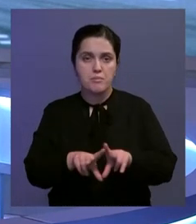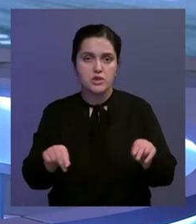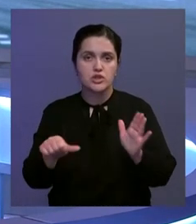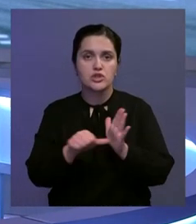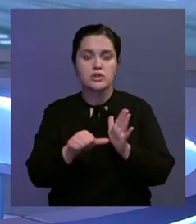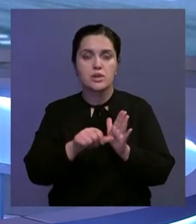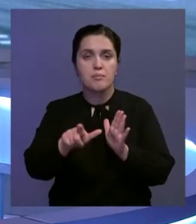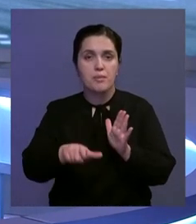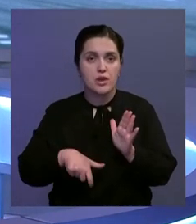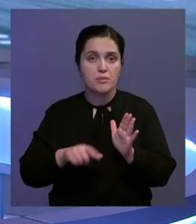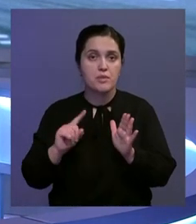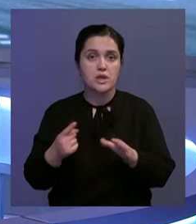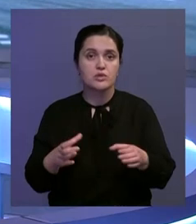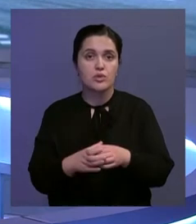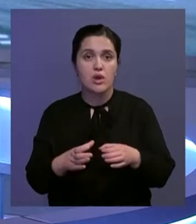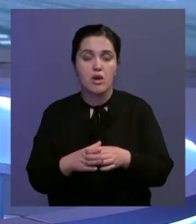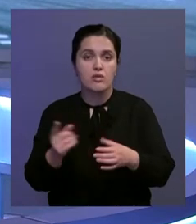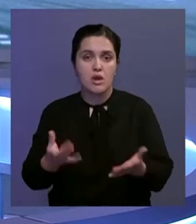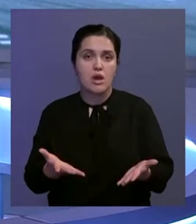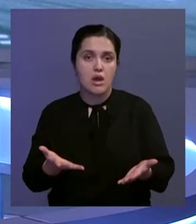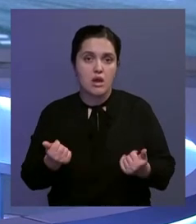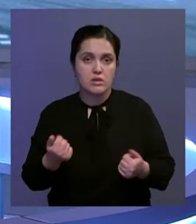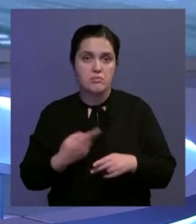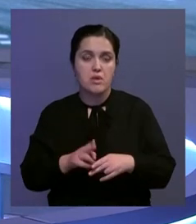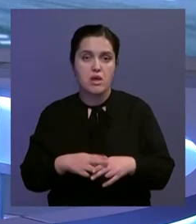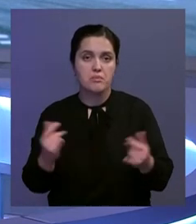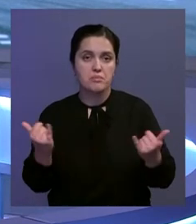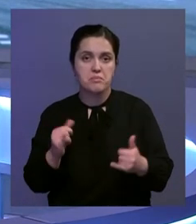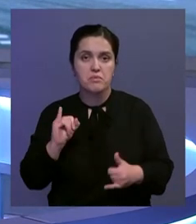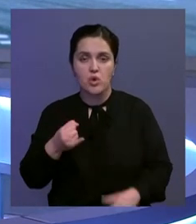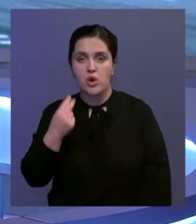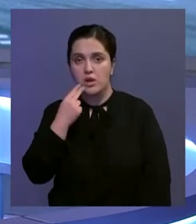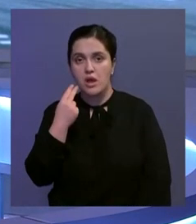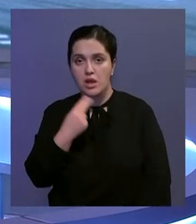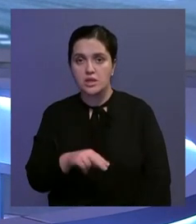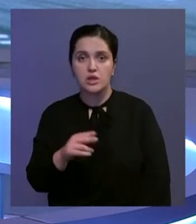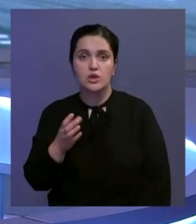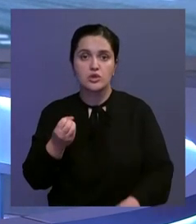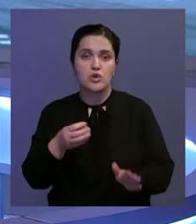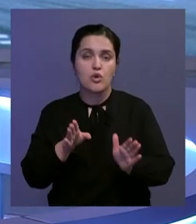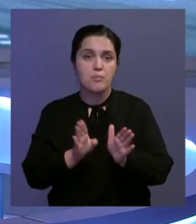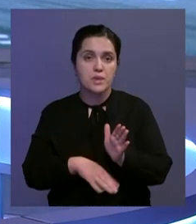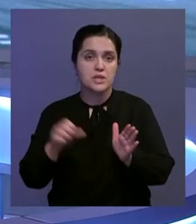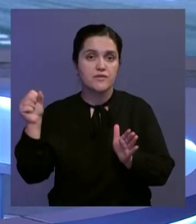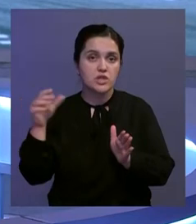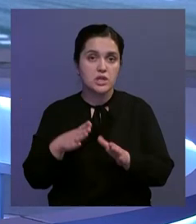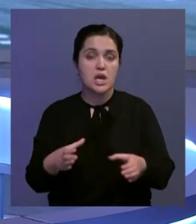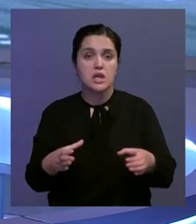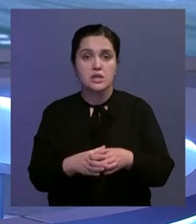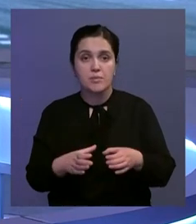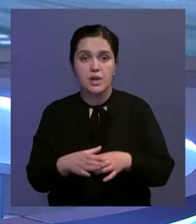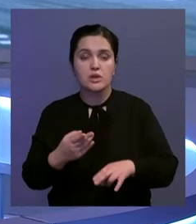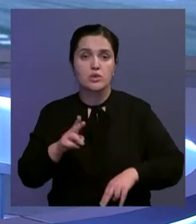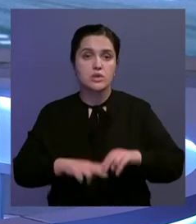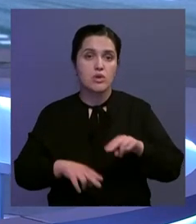обещали 6-полосную трассу первой категории, а в результате получили они бетонку плохого качества, да еще и без освещения.